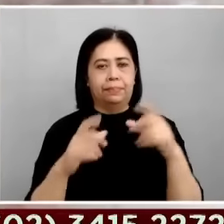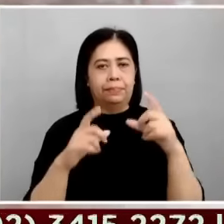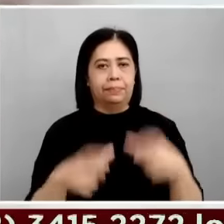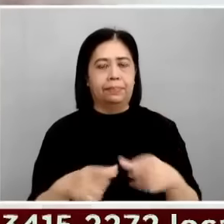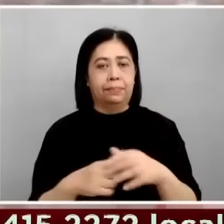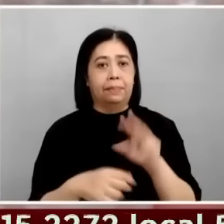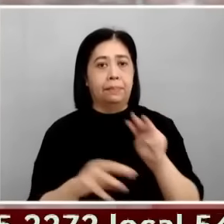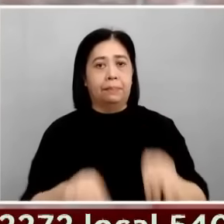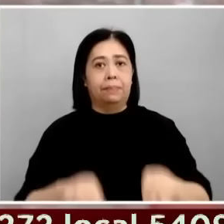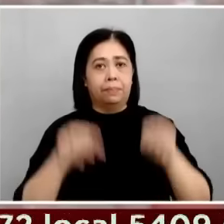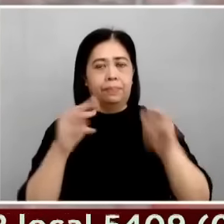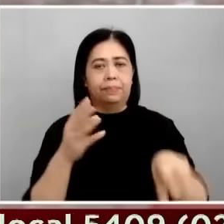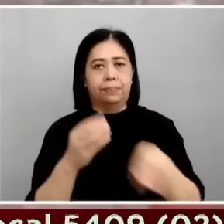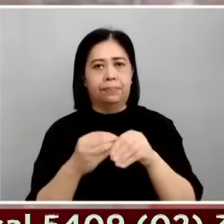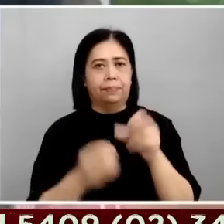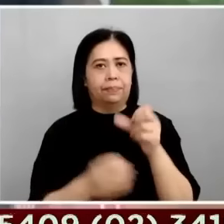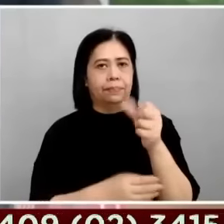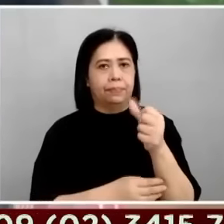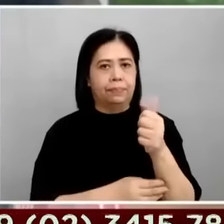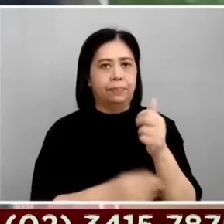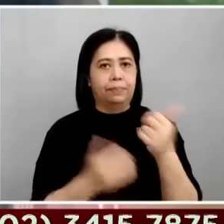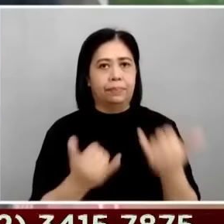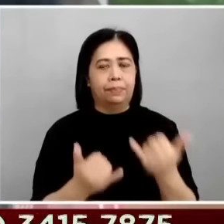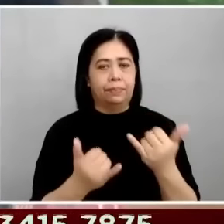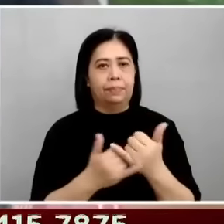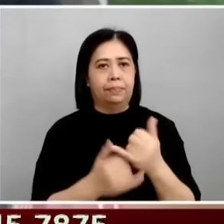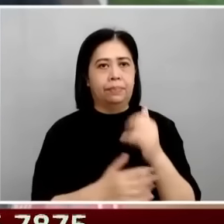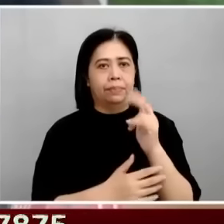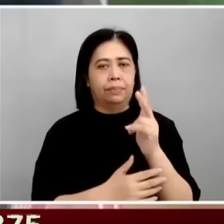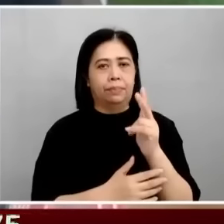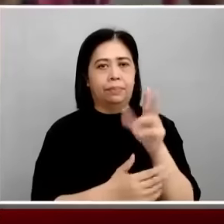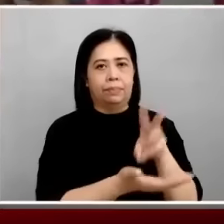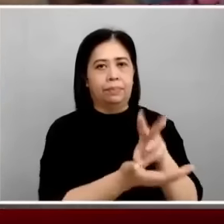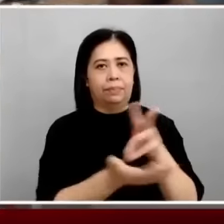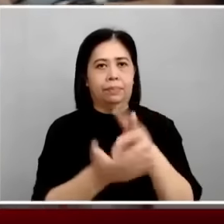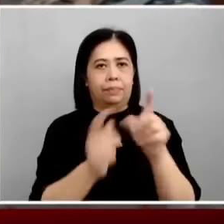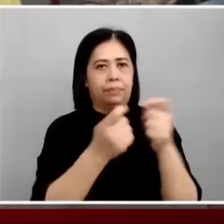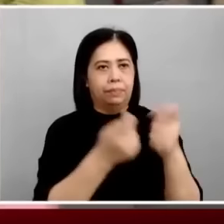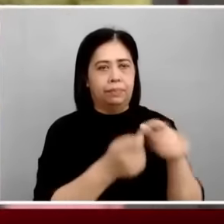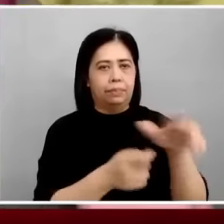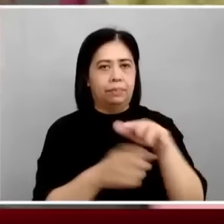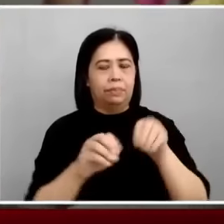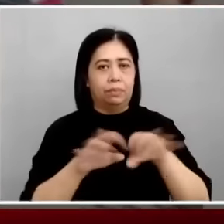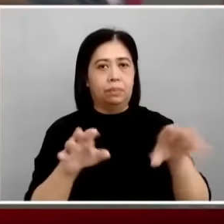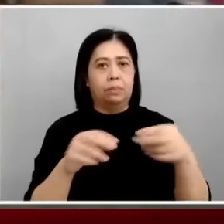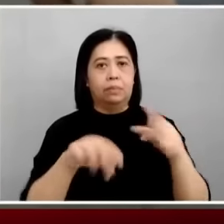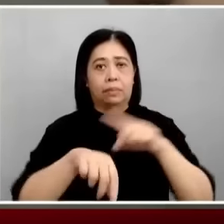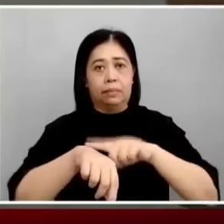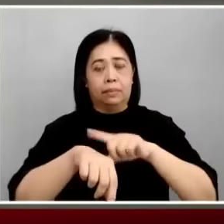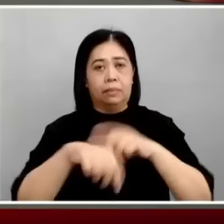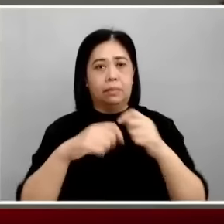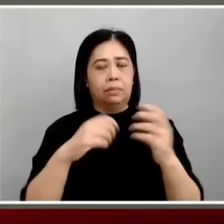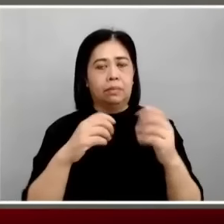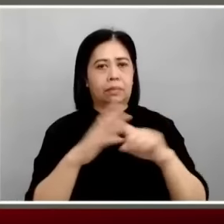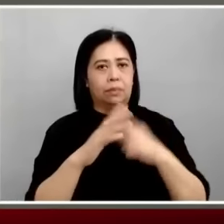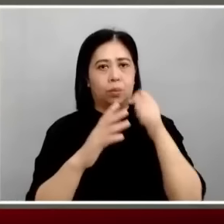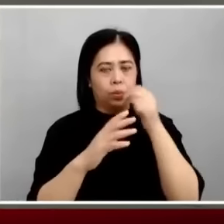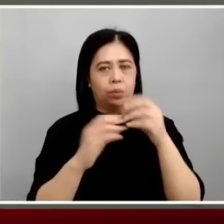Malabon, dadagdagan ng 10 ang kasalukuyang 30 vaccination teams at palalawigin ang oras ng pagbabakuna simula